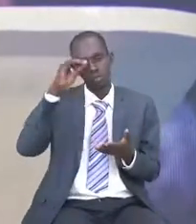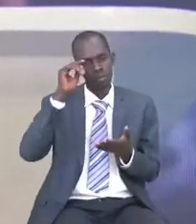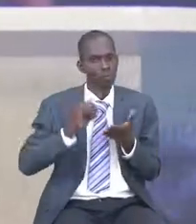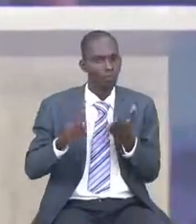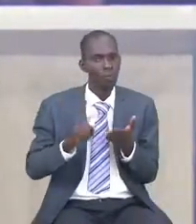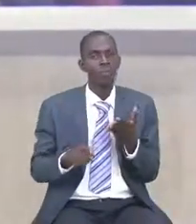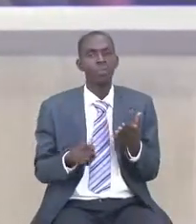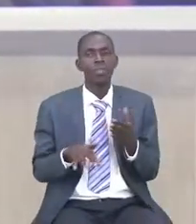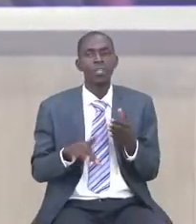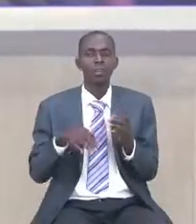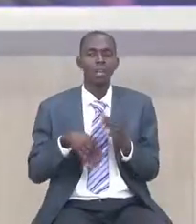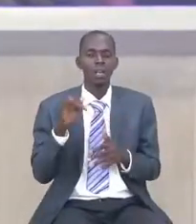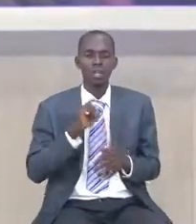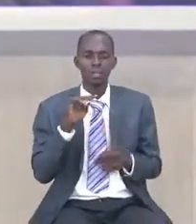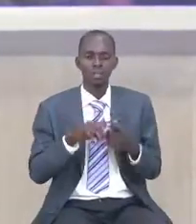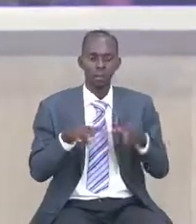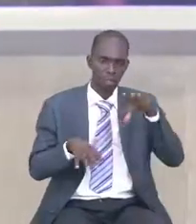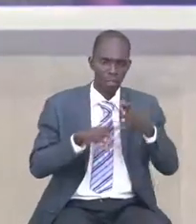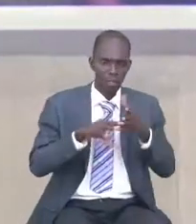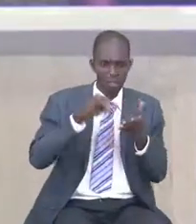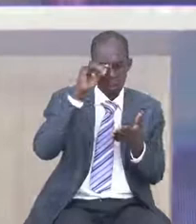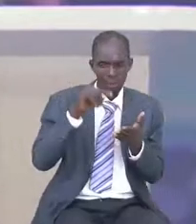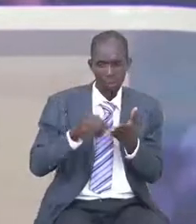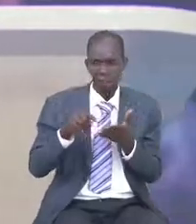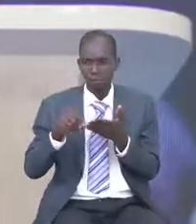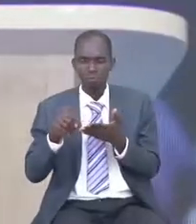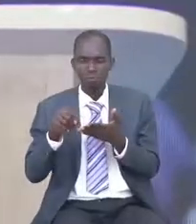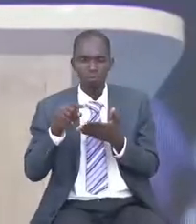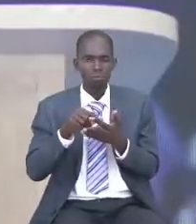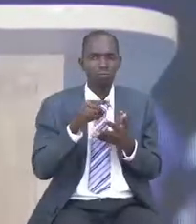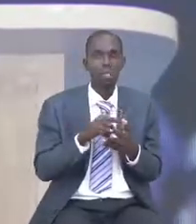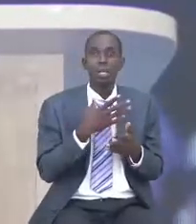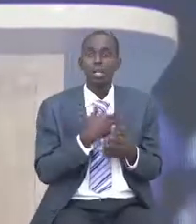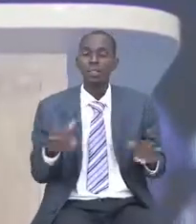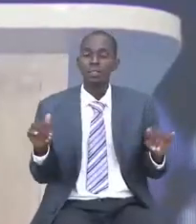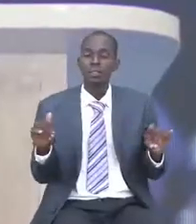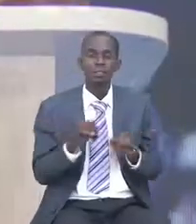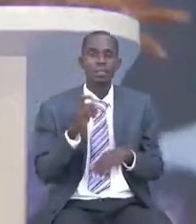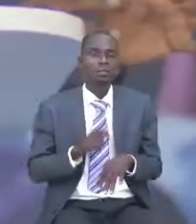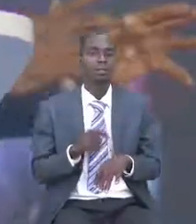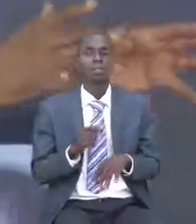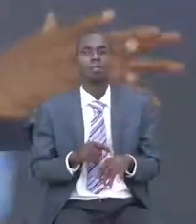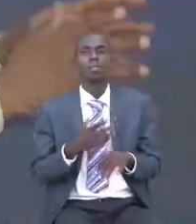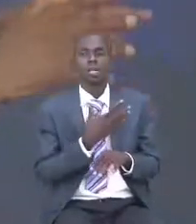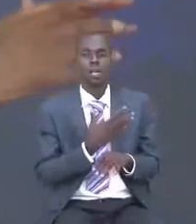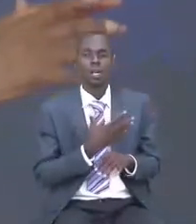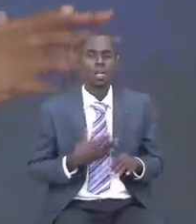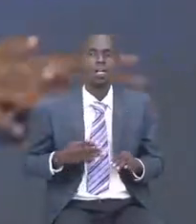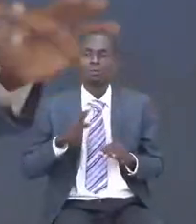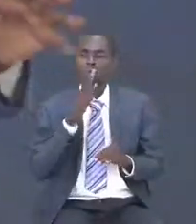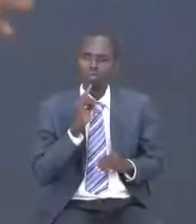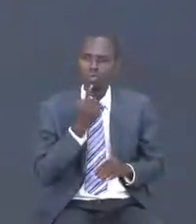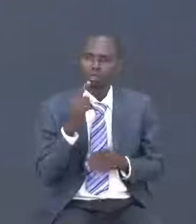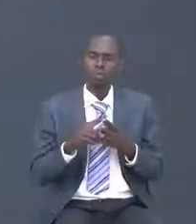sont les choses qu'il faut apprendre dans ta vie? Vérifie et examine. Je dois apprendre ceci, je dois apprendre ceci, je dois apprendre cela. Et de la